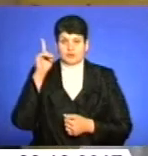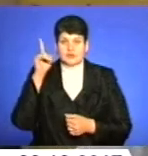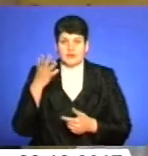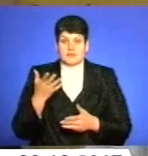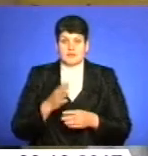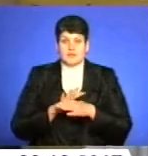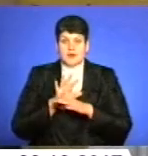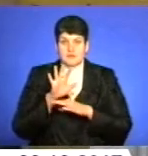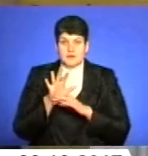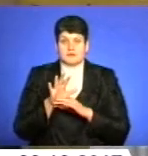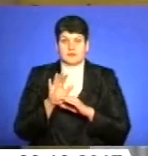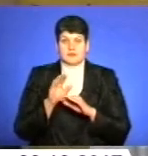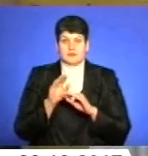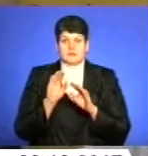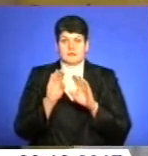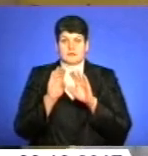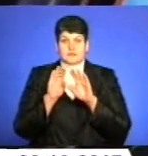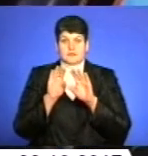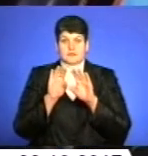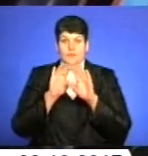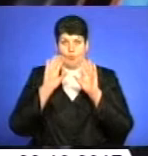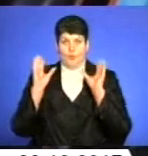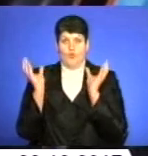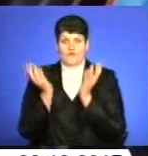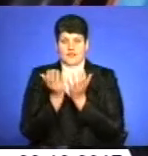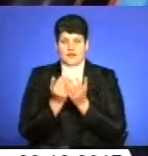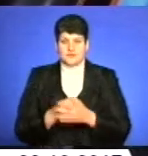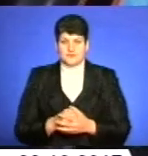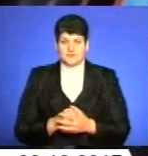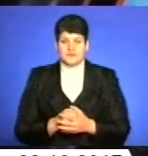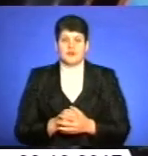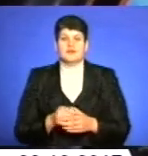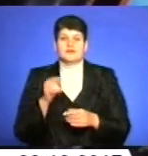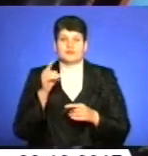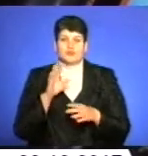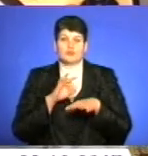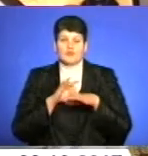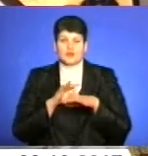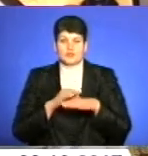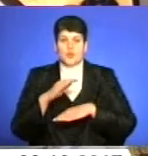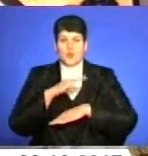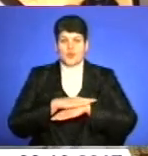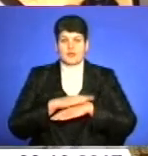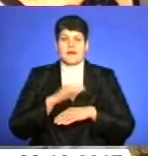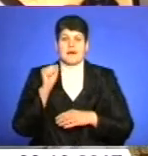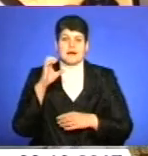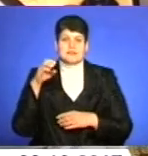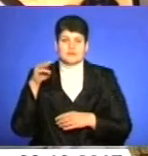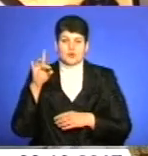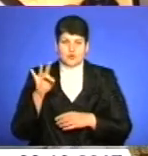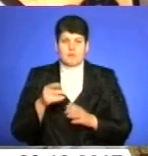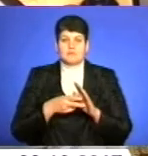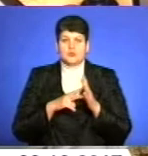Направити повітряну оболонку, так би сказати. В обсерваторії проходитимуть уроки астрономії. Окрім цього, планують проводити